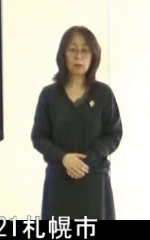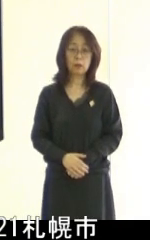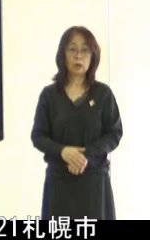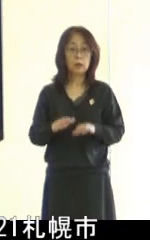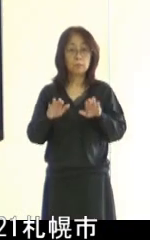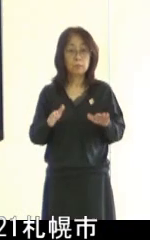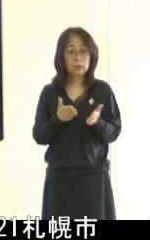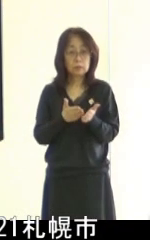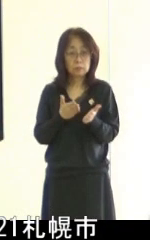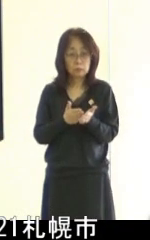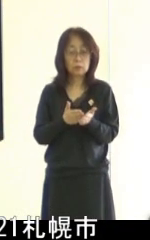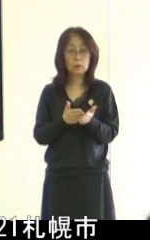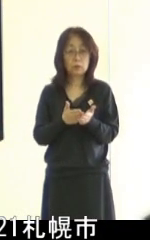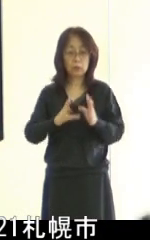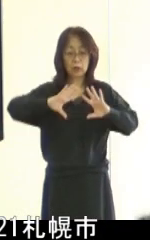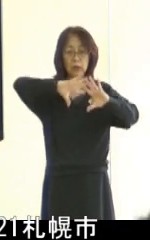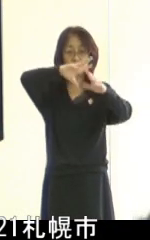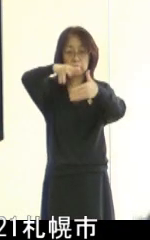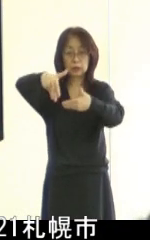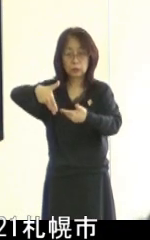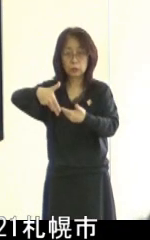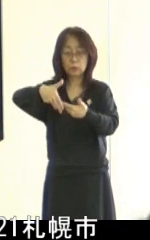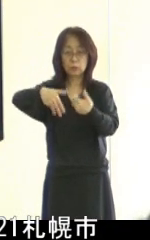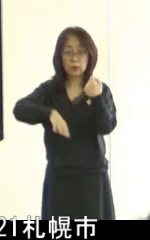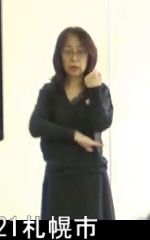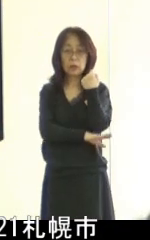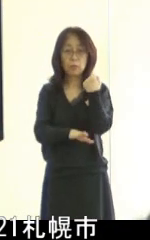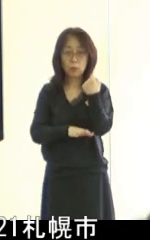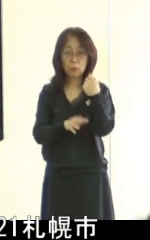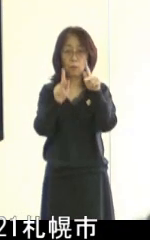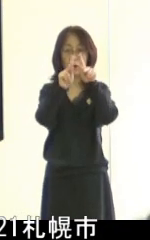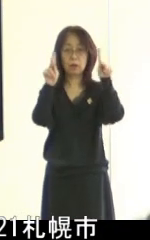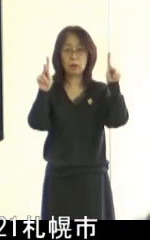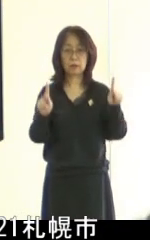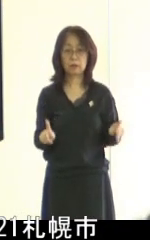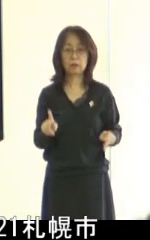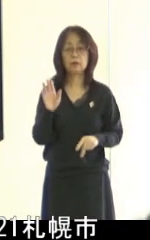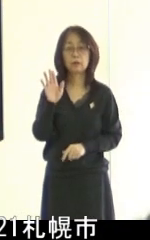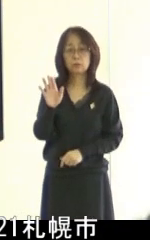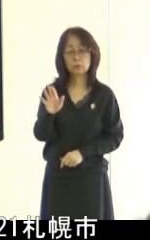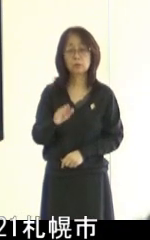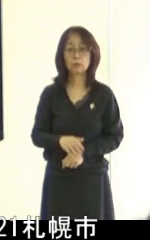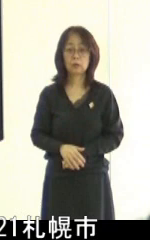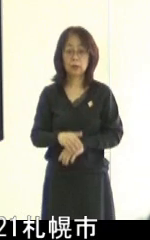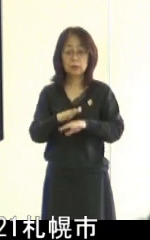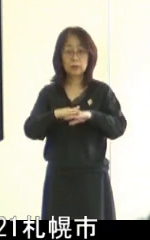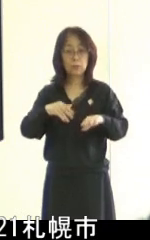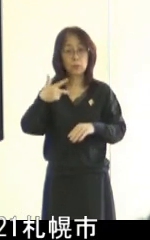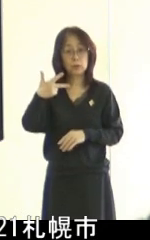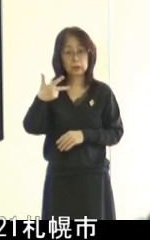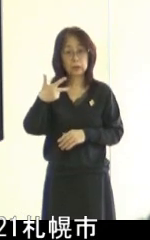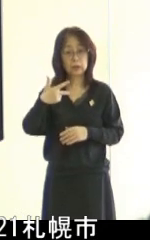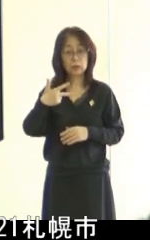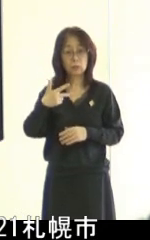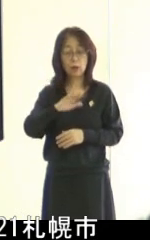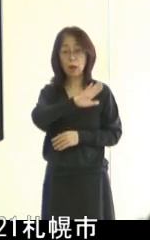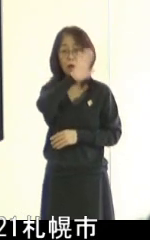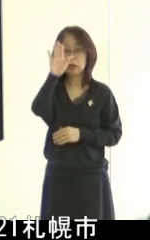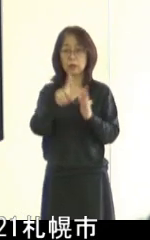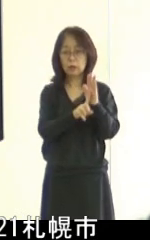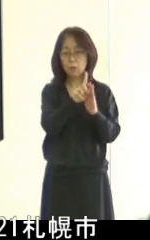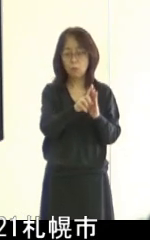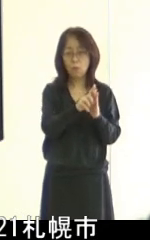も地球規模の課題への対応どういうことでございますが札幌市の気候変動対策